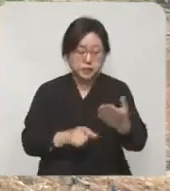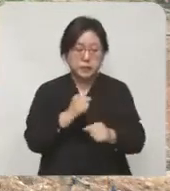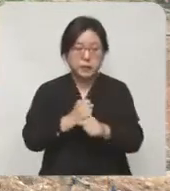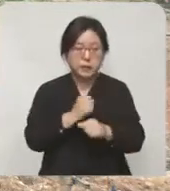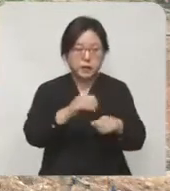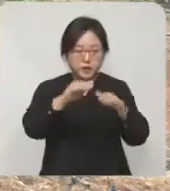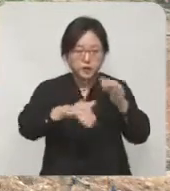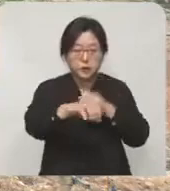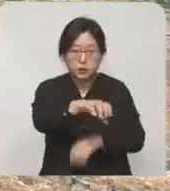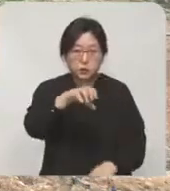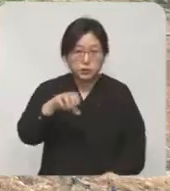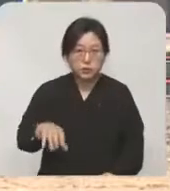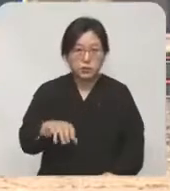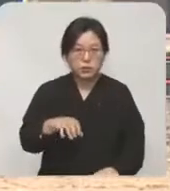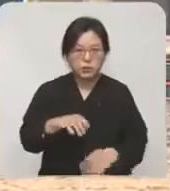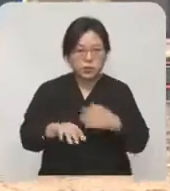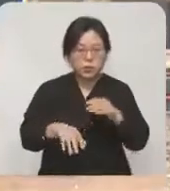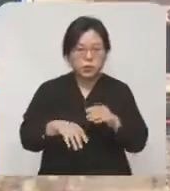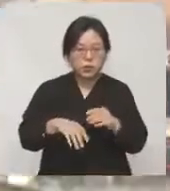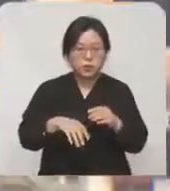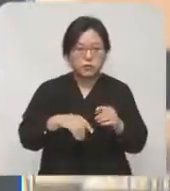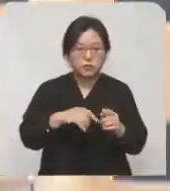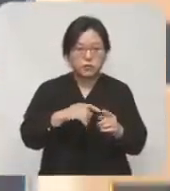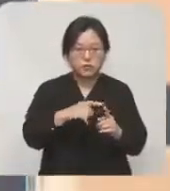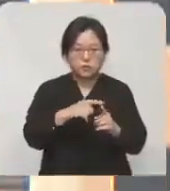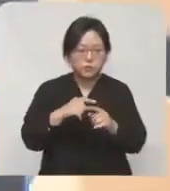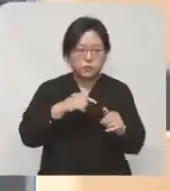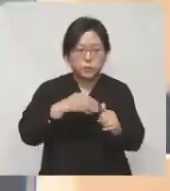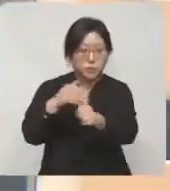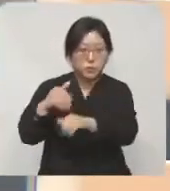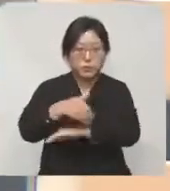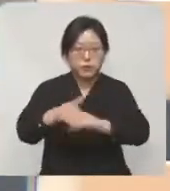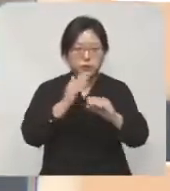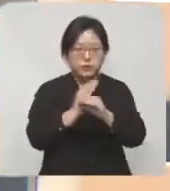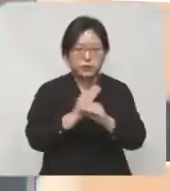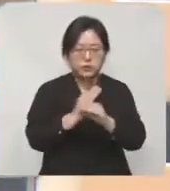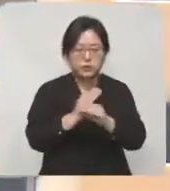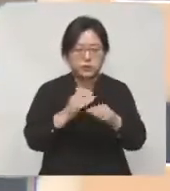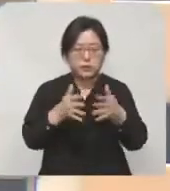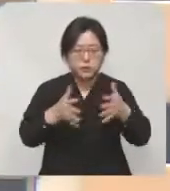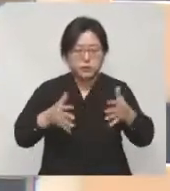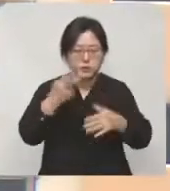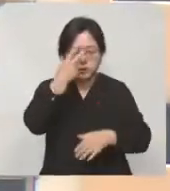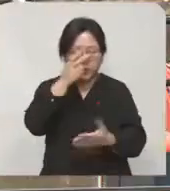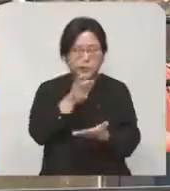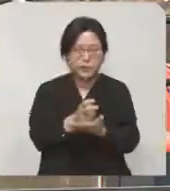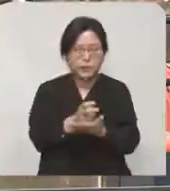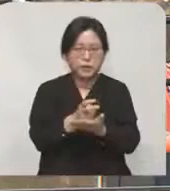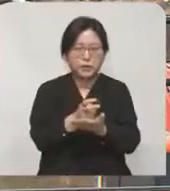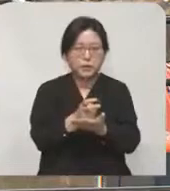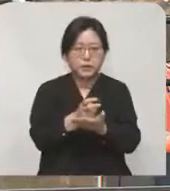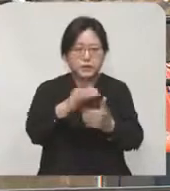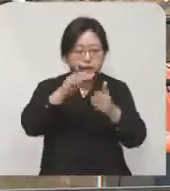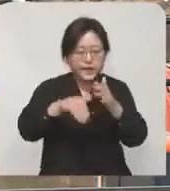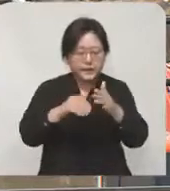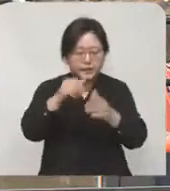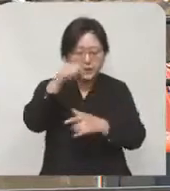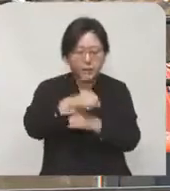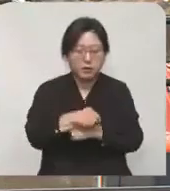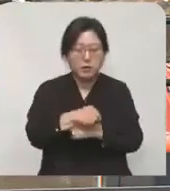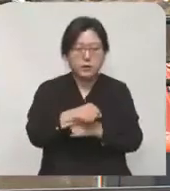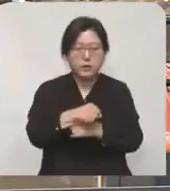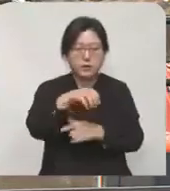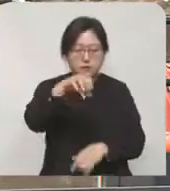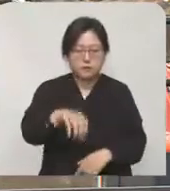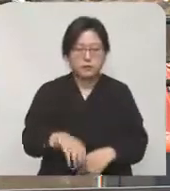공사현장에 무작위로 패 정할 예정입니다 건축물 관리법 시행령 개정으로 권총을 해체 허가 대상